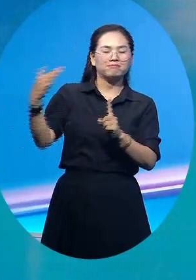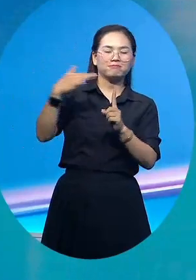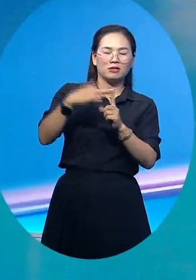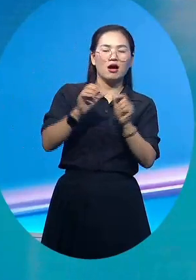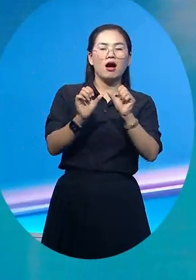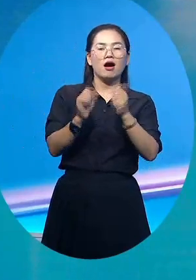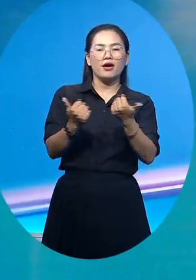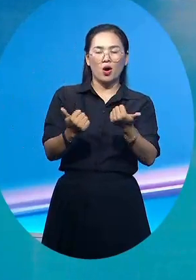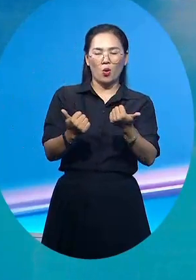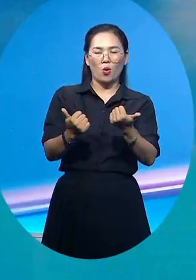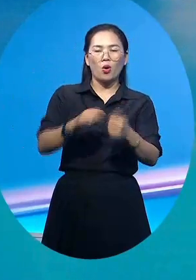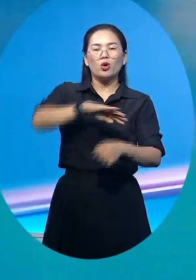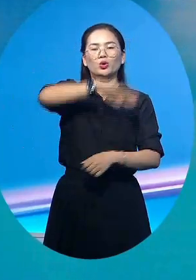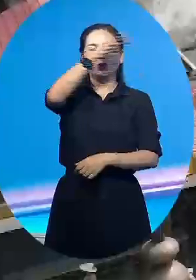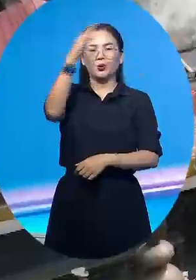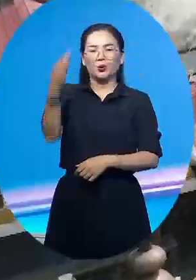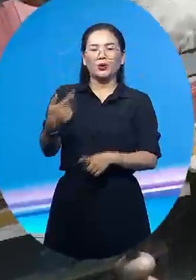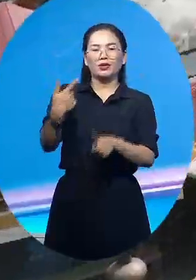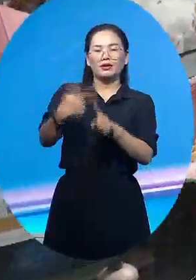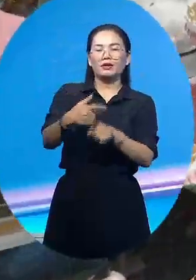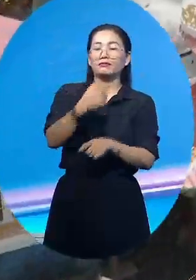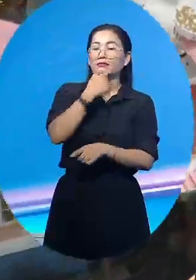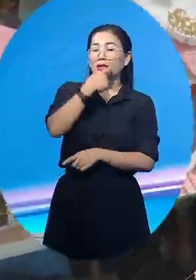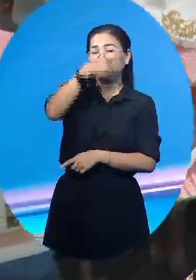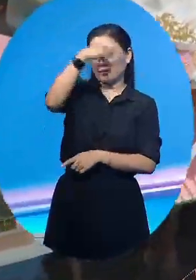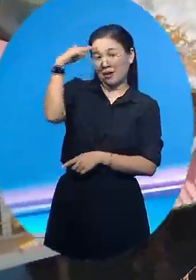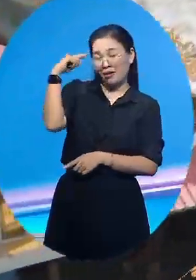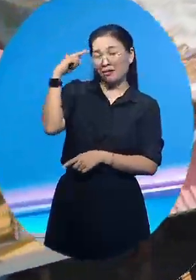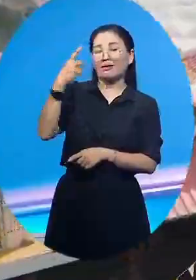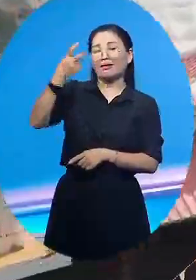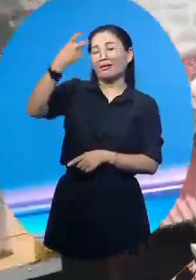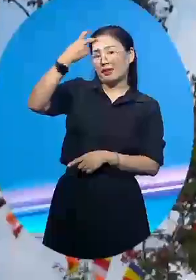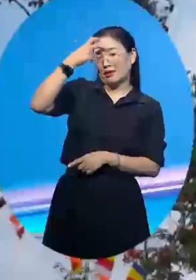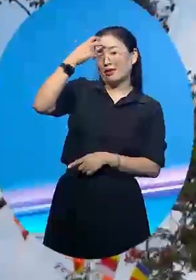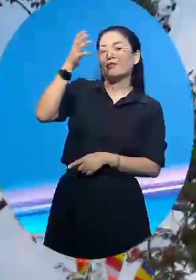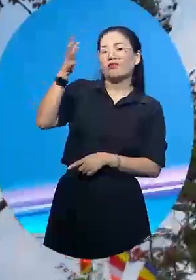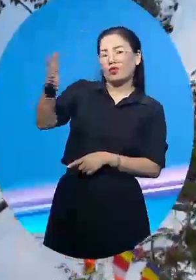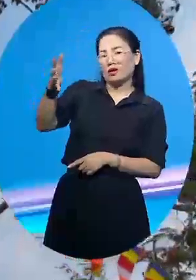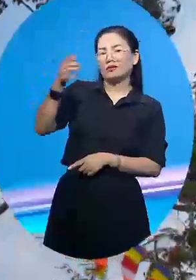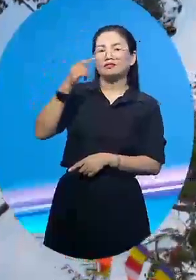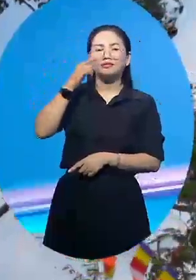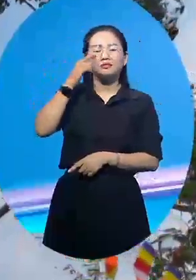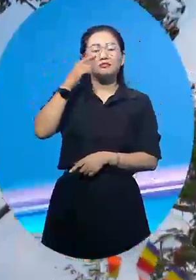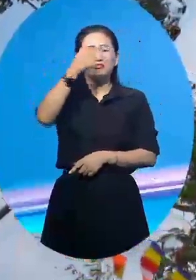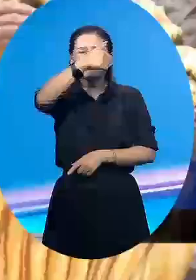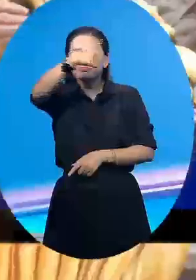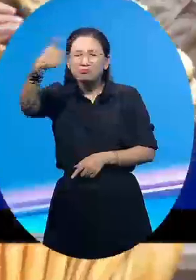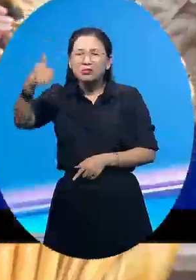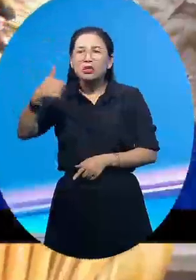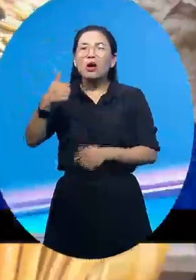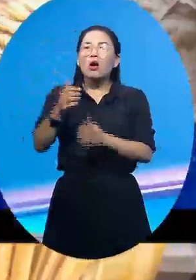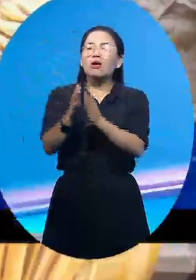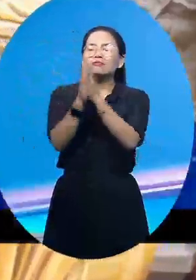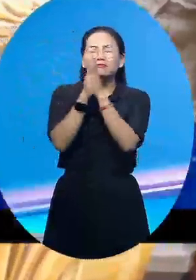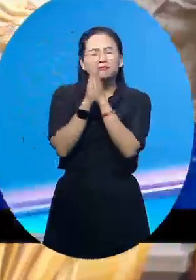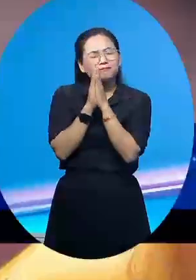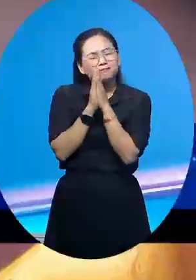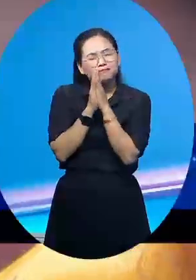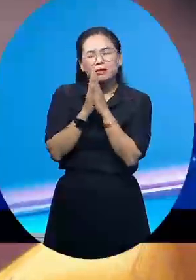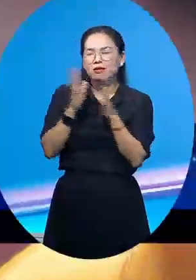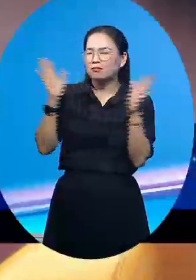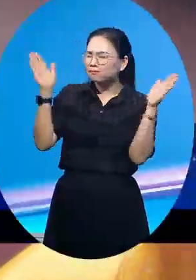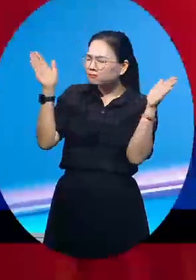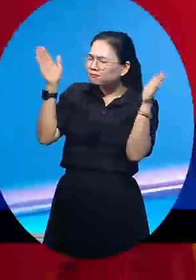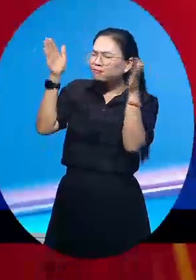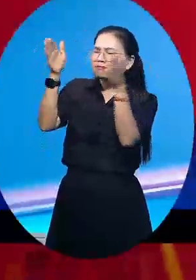núi Bà Đen Tây Ninh đây là dịp để người dân hướng lòng tôn kính về Linh Sơn Thánh Mẫu một biểu